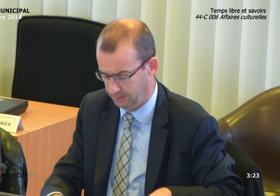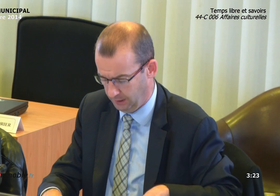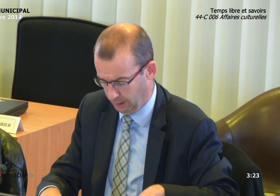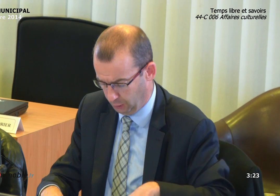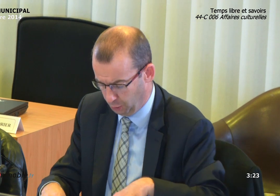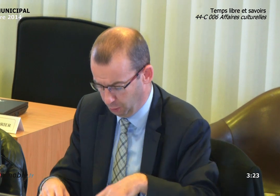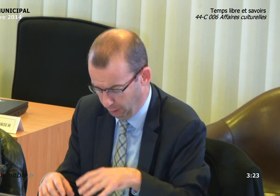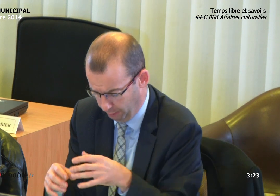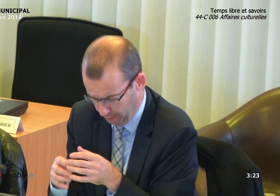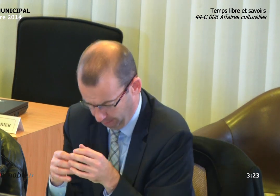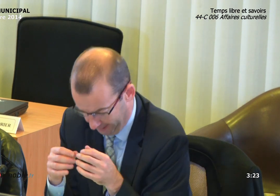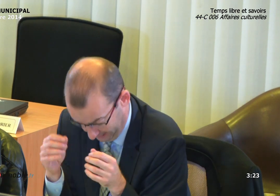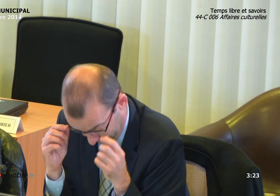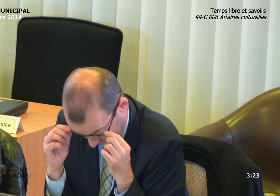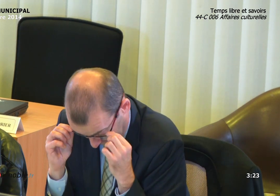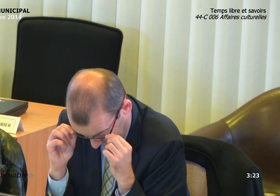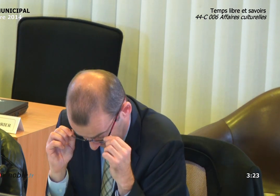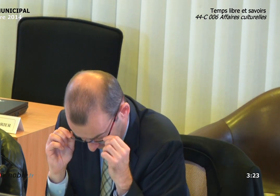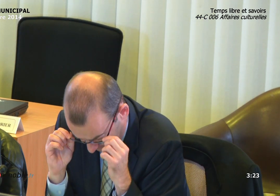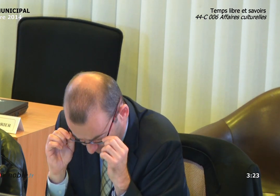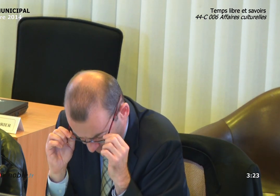clair nous ne proposons